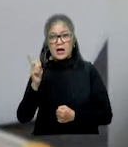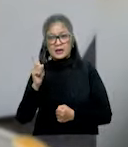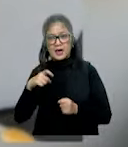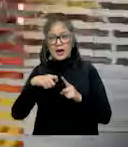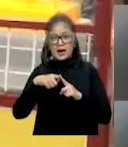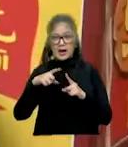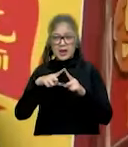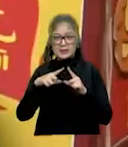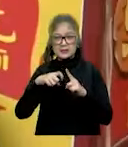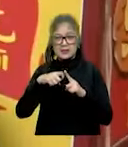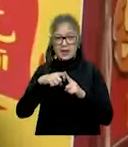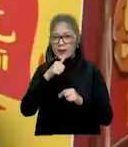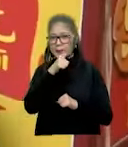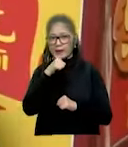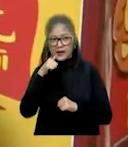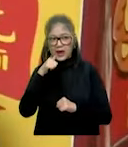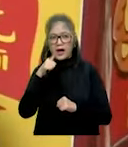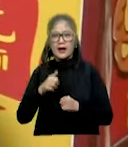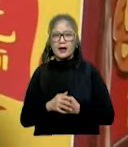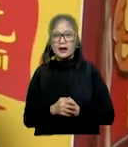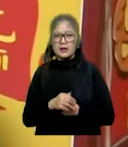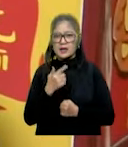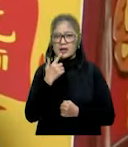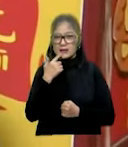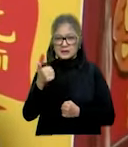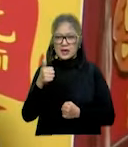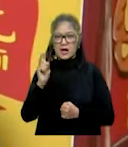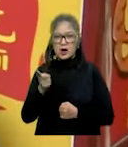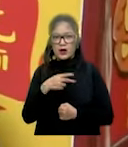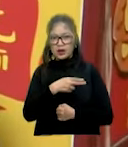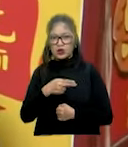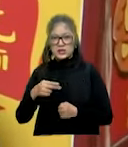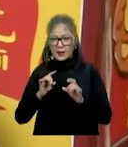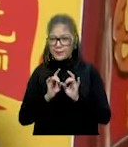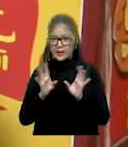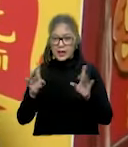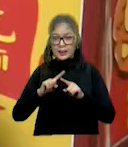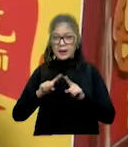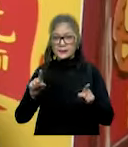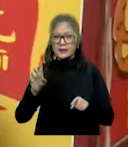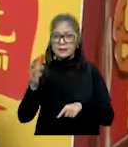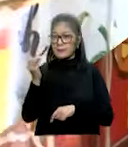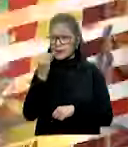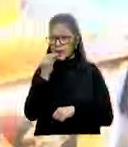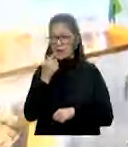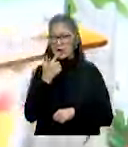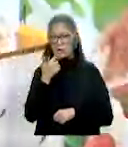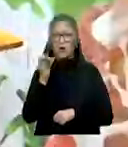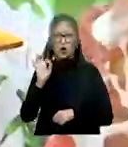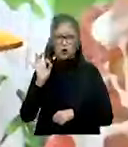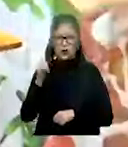merah. Rasanya, cita rasanya kalau sama Indonesia ya jauh beda ya. Cuman masih di lidah masih oke lah ya, masih enak dimakan.